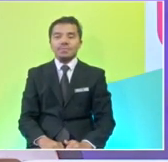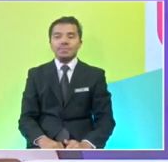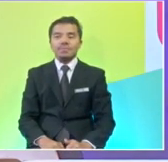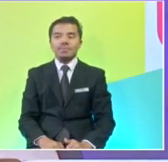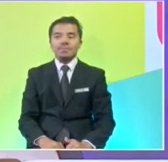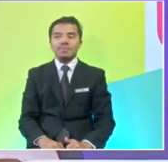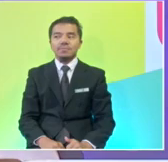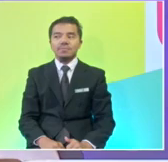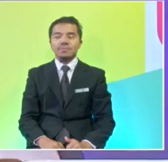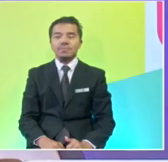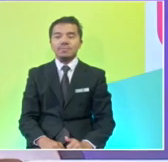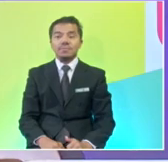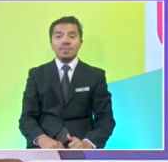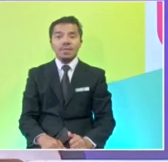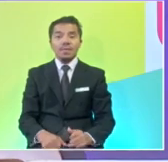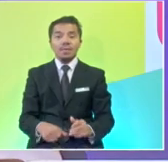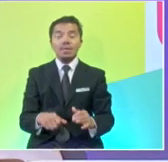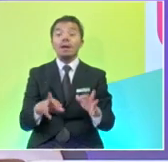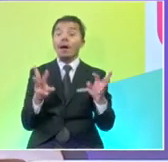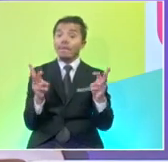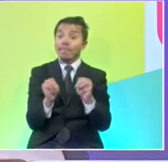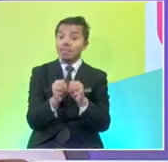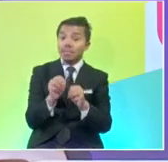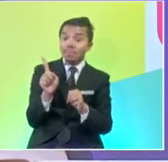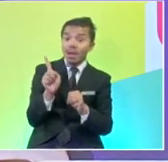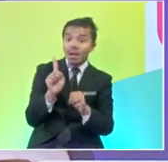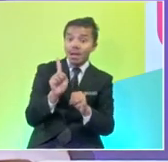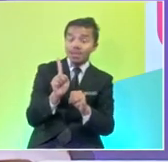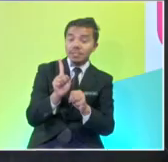macam mana warna-warna yang ada pelangi